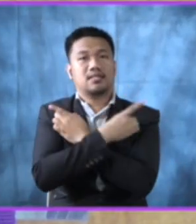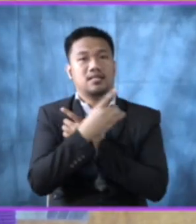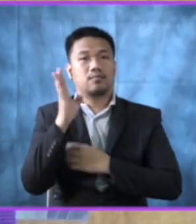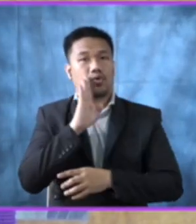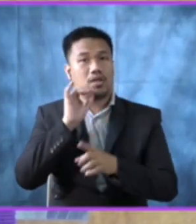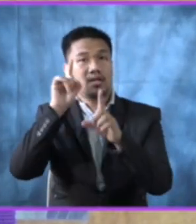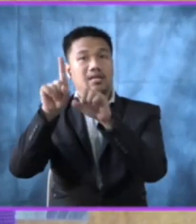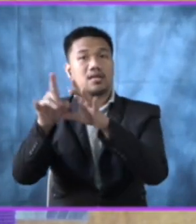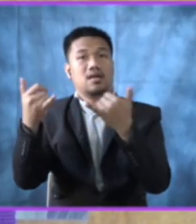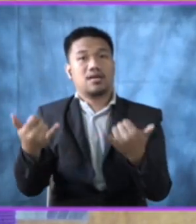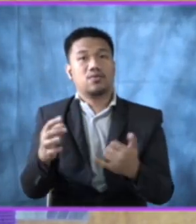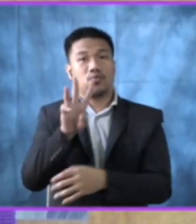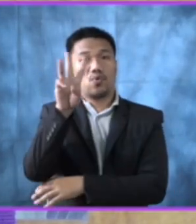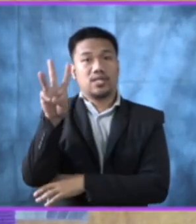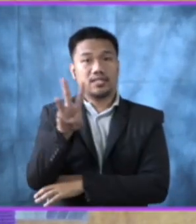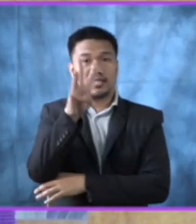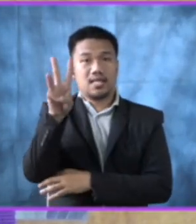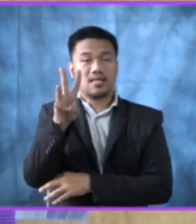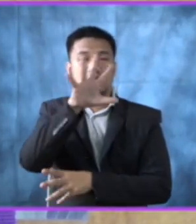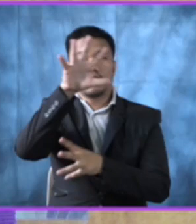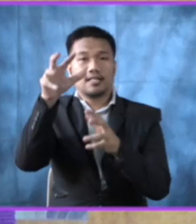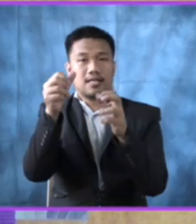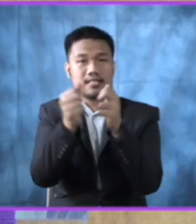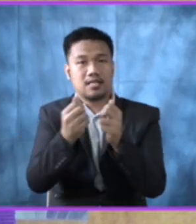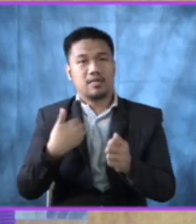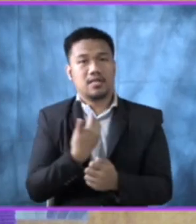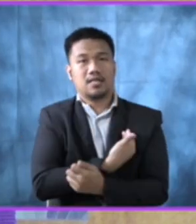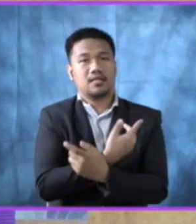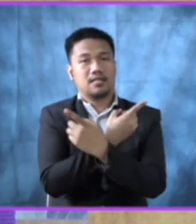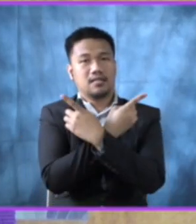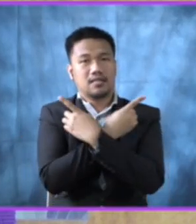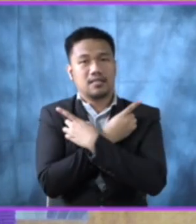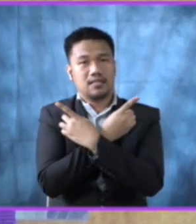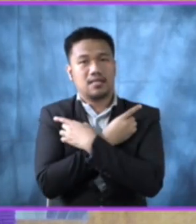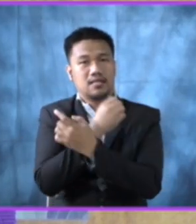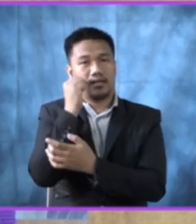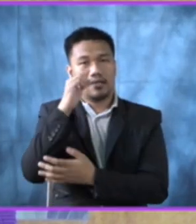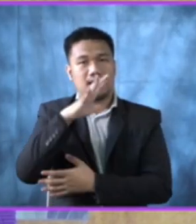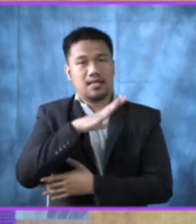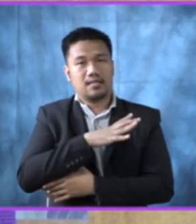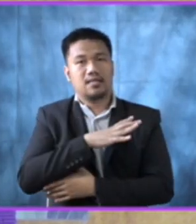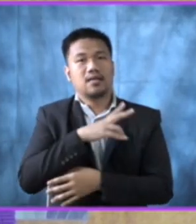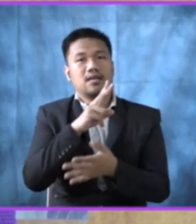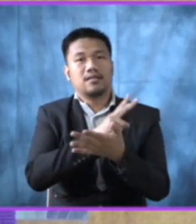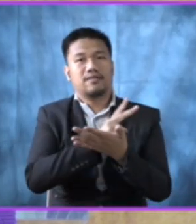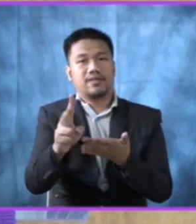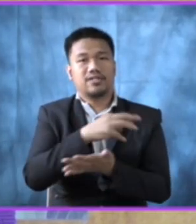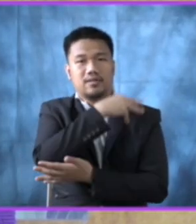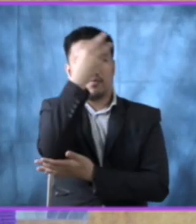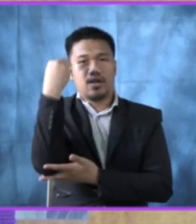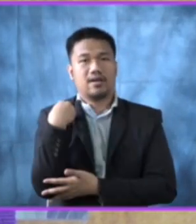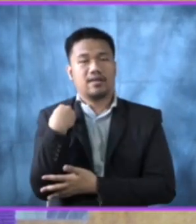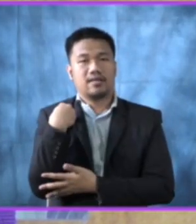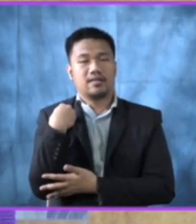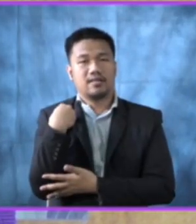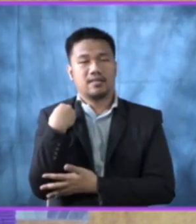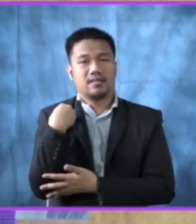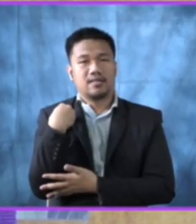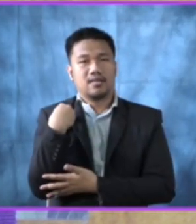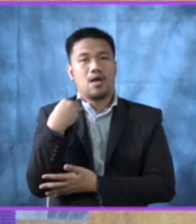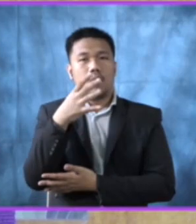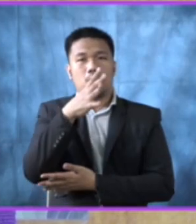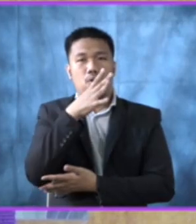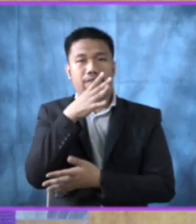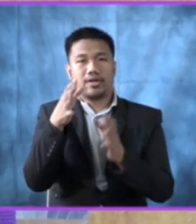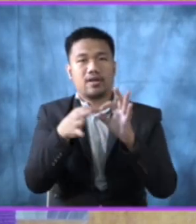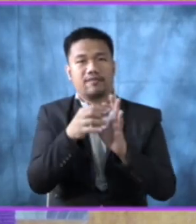ay Miyerkules, kasama ng ating mahal na ina, ang Birheng Maria, ang ina ng laging saklolo,